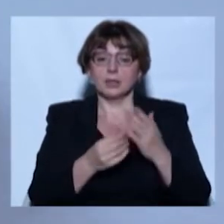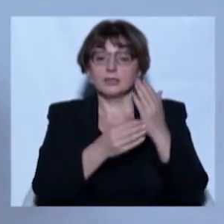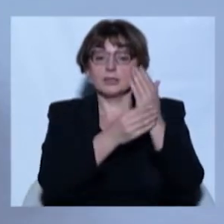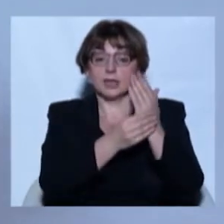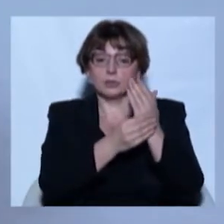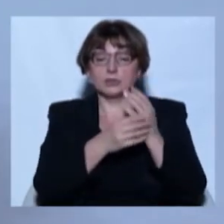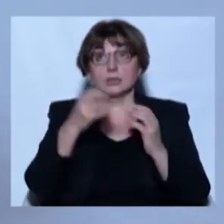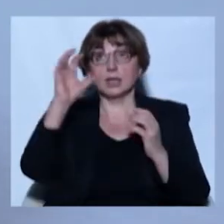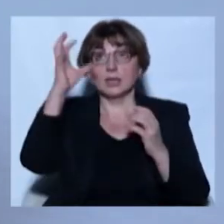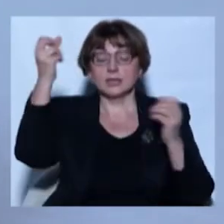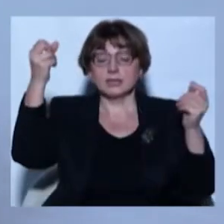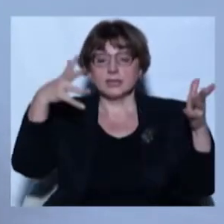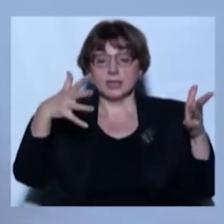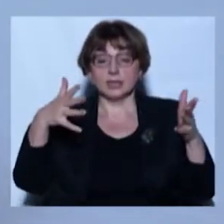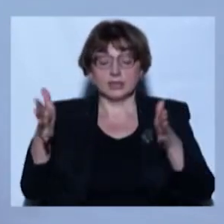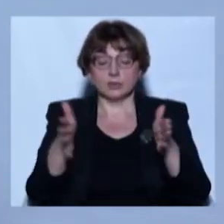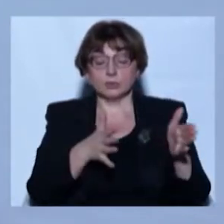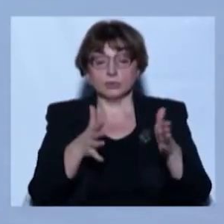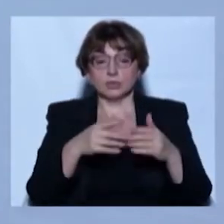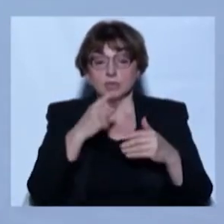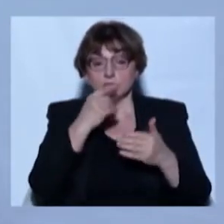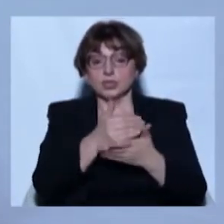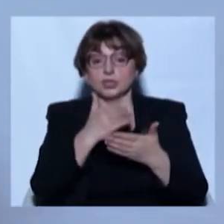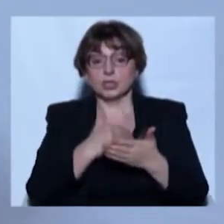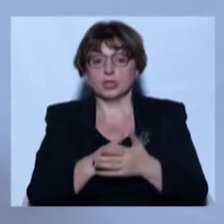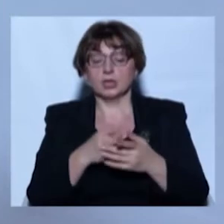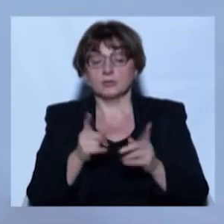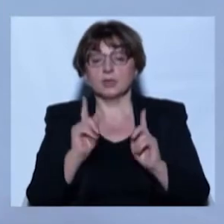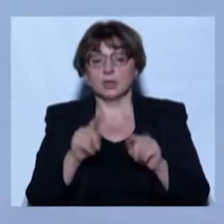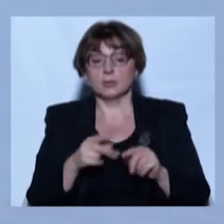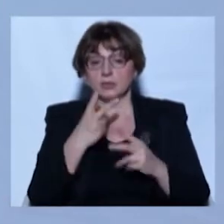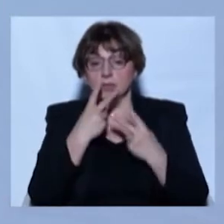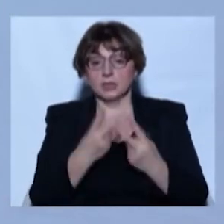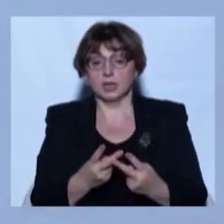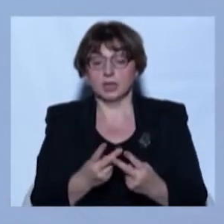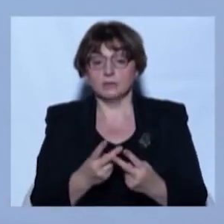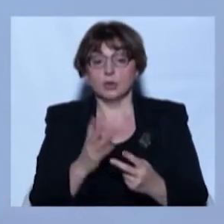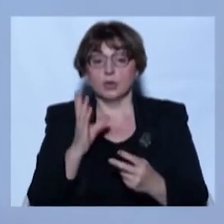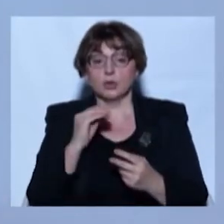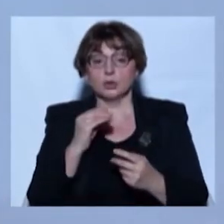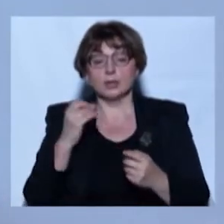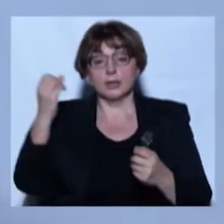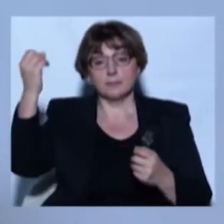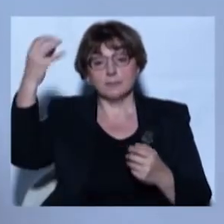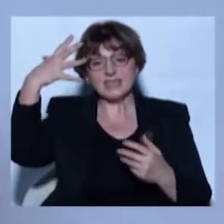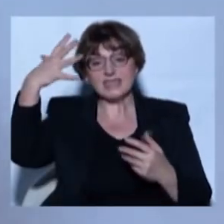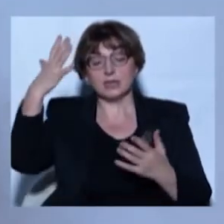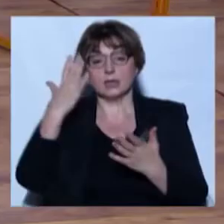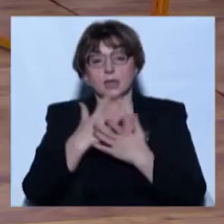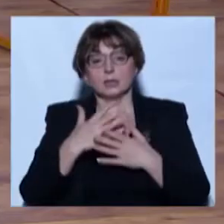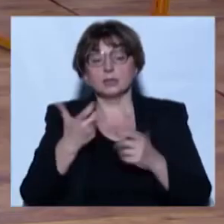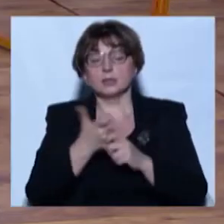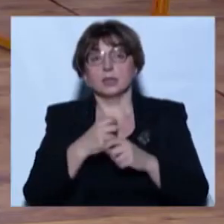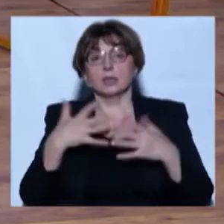սխեղուլիսա դա սինատելի ծխարոս ուրդի էրդ գանլագեպիս շետեկատ։ Դկոն ալբատ գինախավտ ռոտիսացիմ զիան ամինտշի, զե